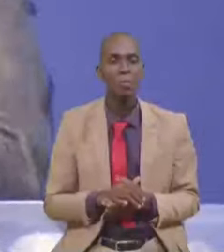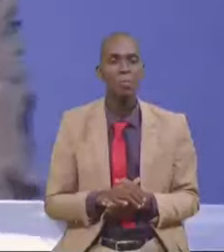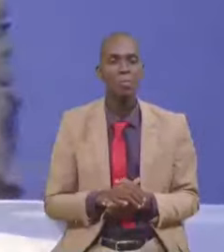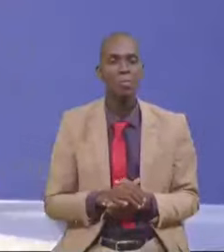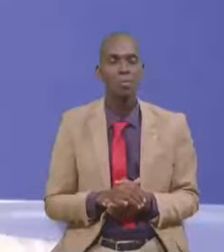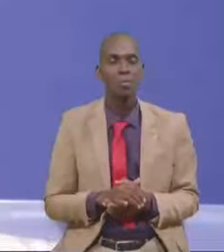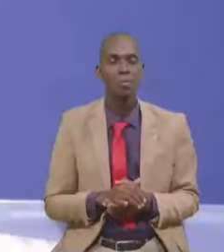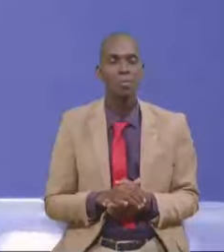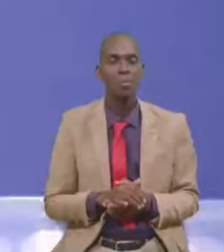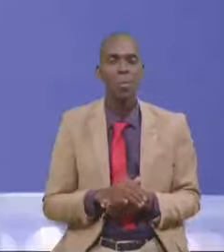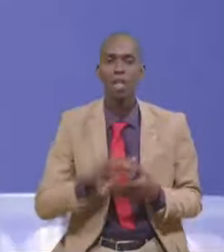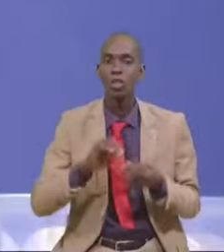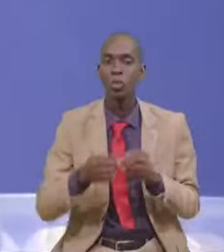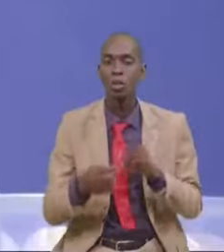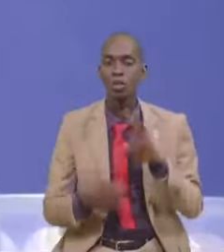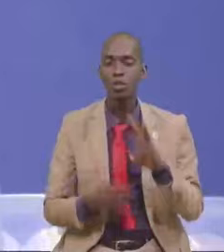Deuxième élément,